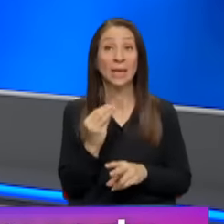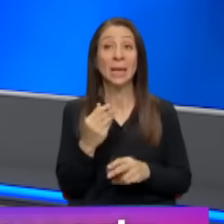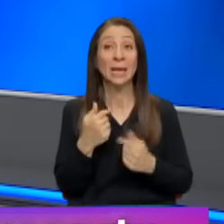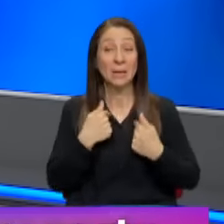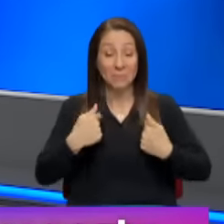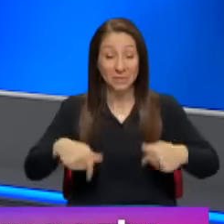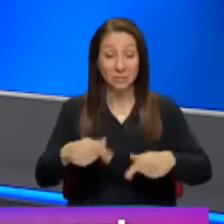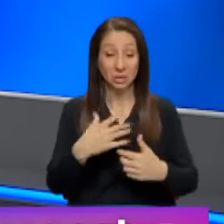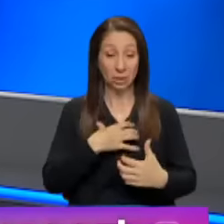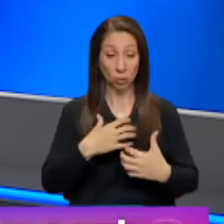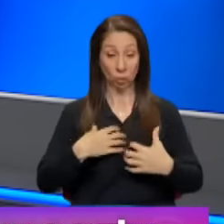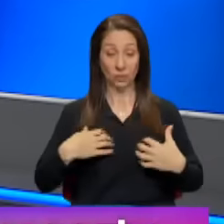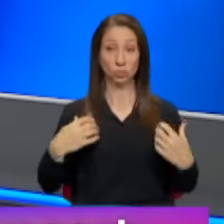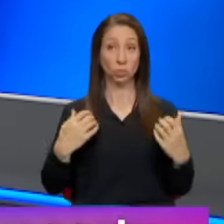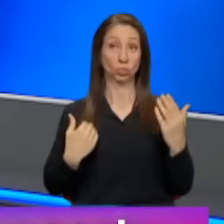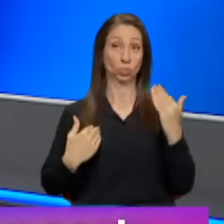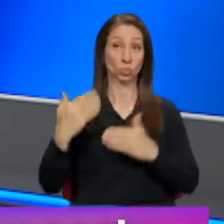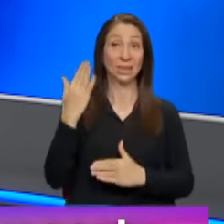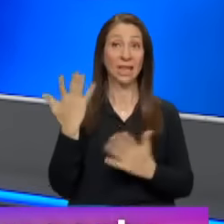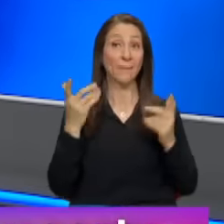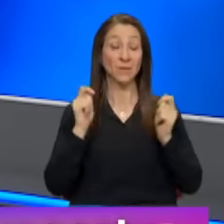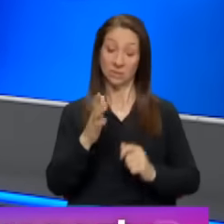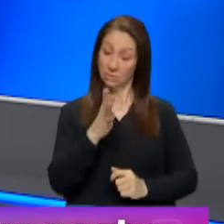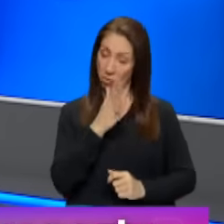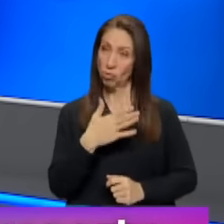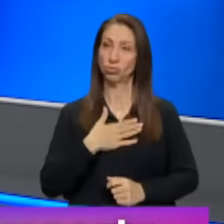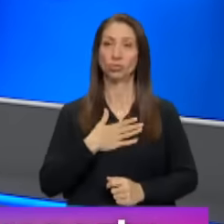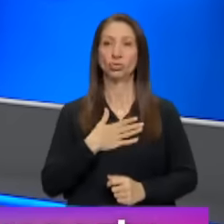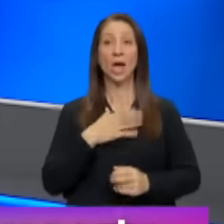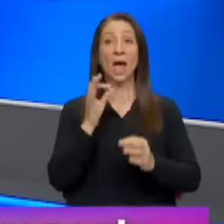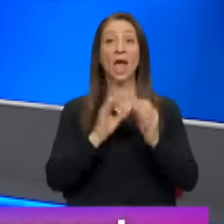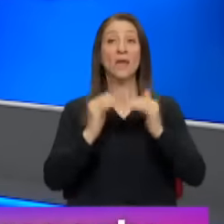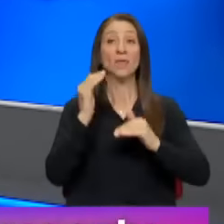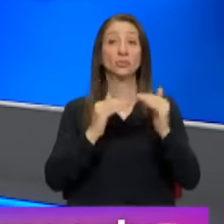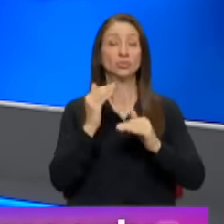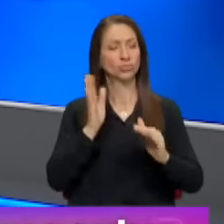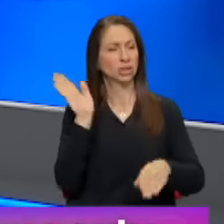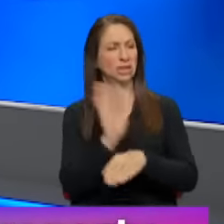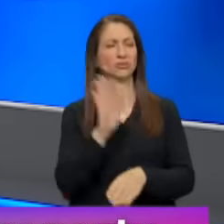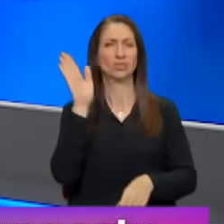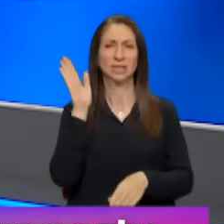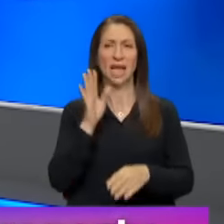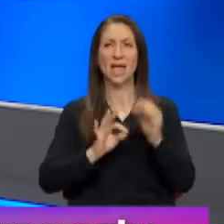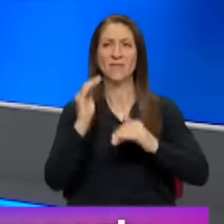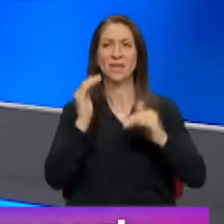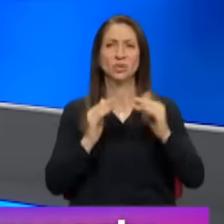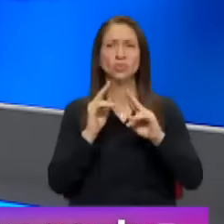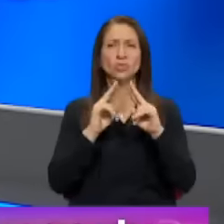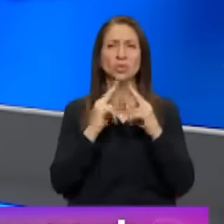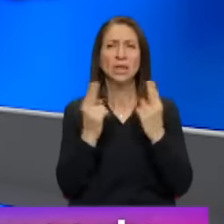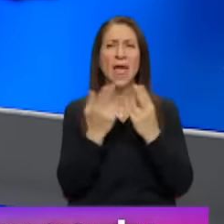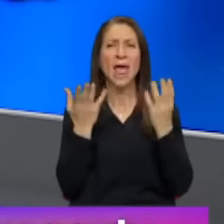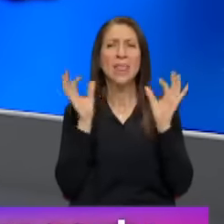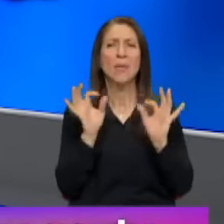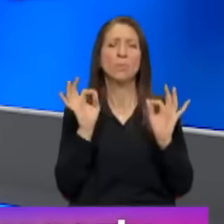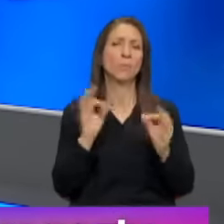Bizim özgüvenimiz yüksek. Ne yaptığımızı biliyoruz. Enflasyonun üstesinden geleceğiz. Enflasyon dünyanın en